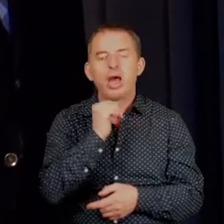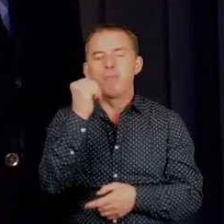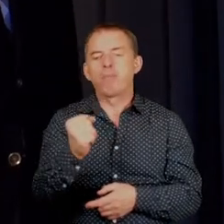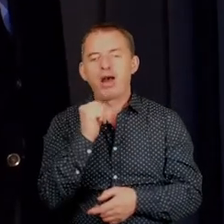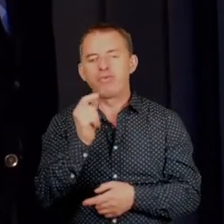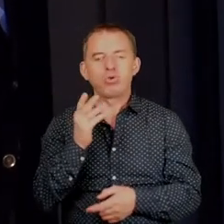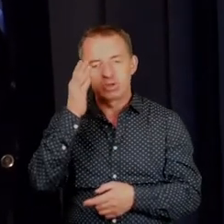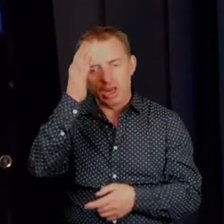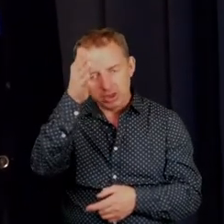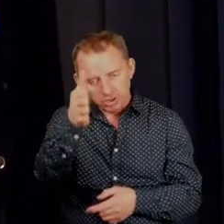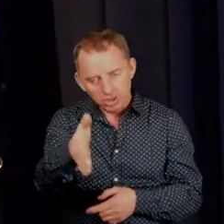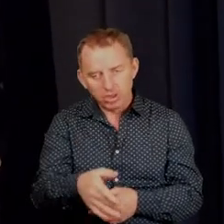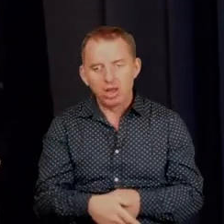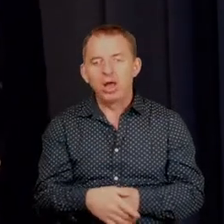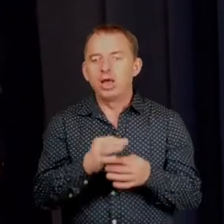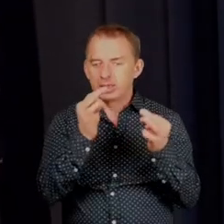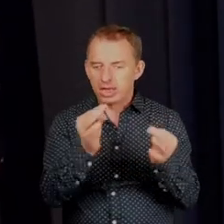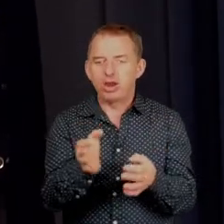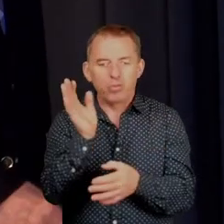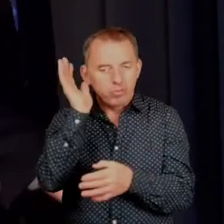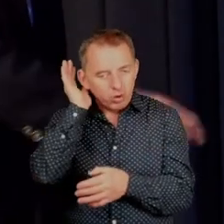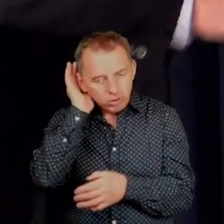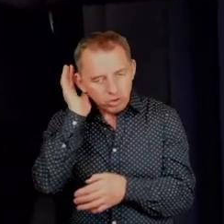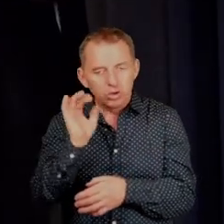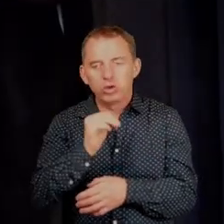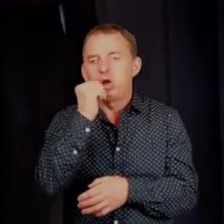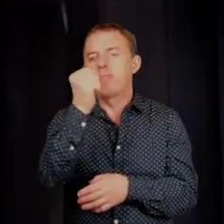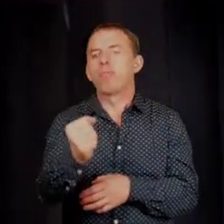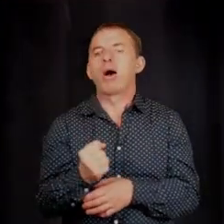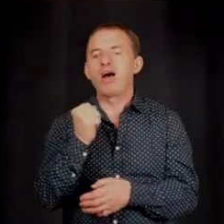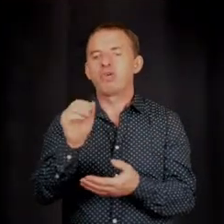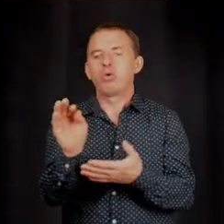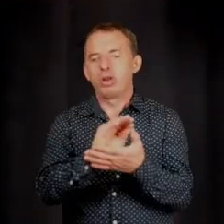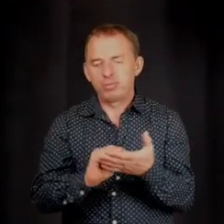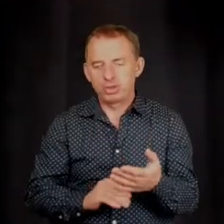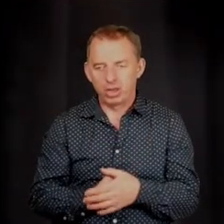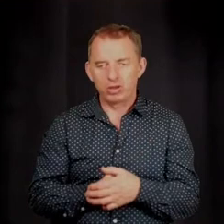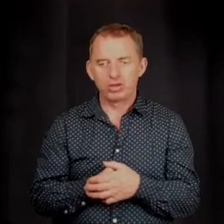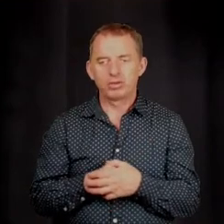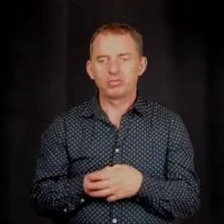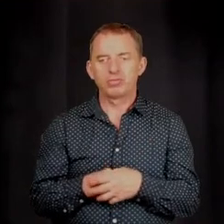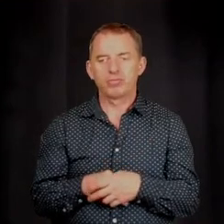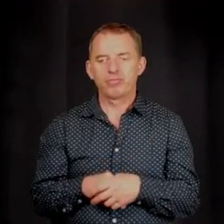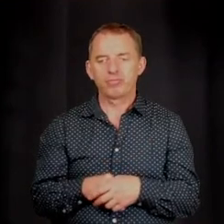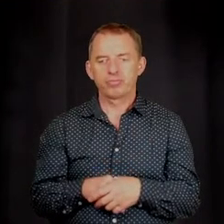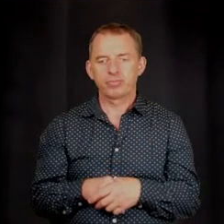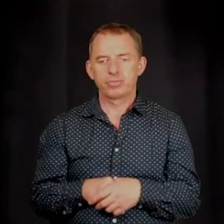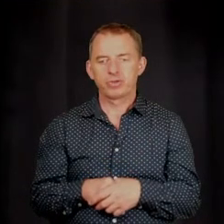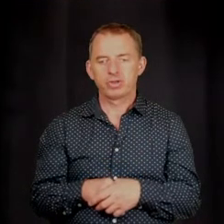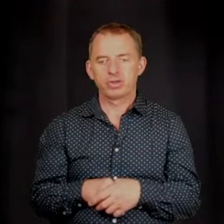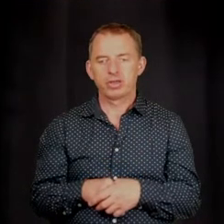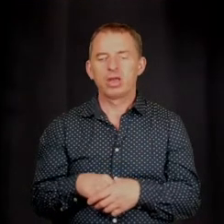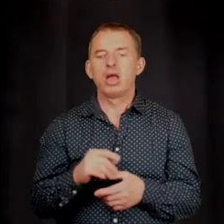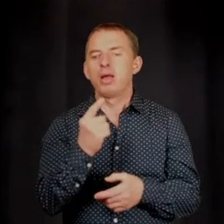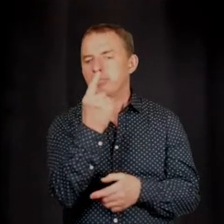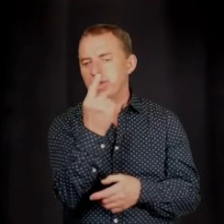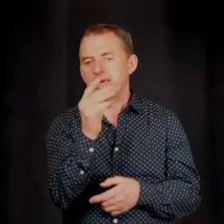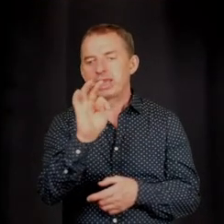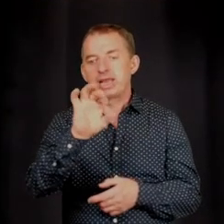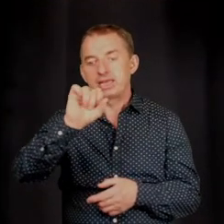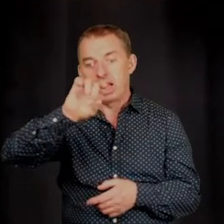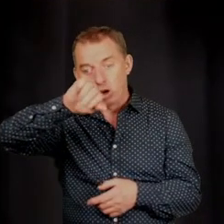of the apostle Paul. I teraz posłuchajmy tego, co apostoł Paweł powiedział. 1 Thessalonians chapter 4, verse 16 and 17. Pierwszy list do